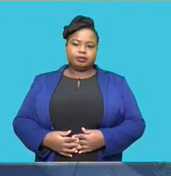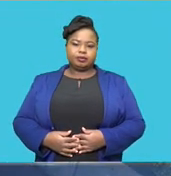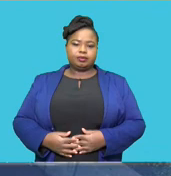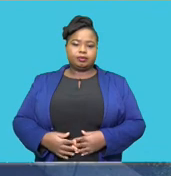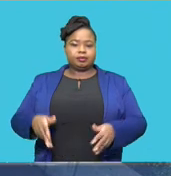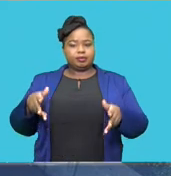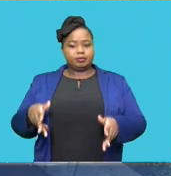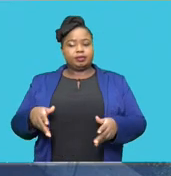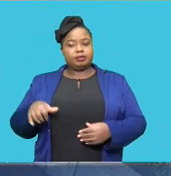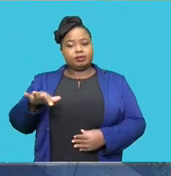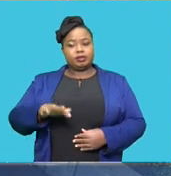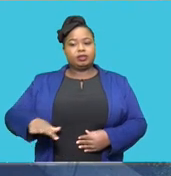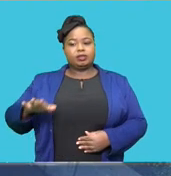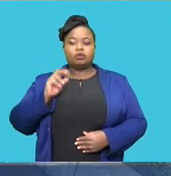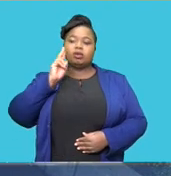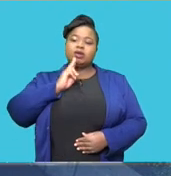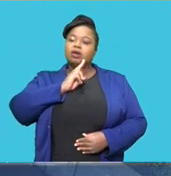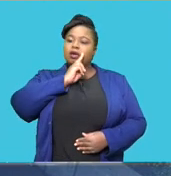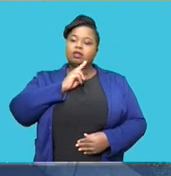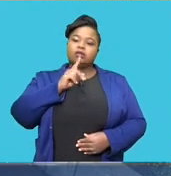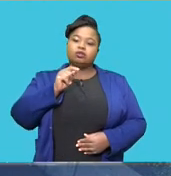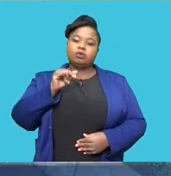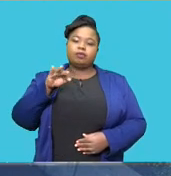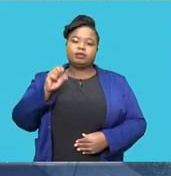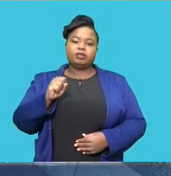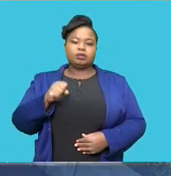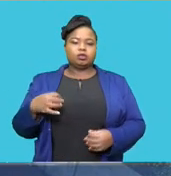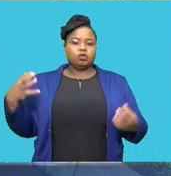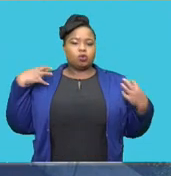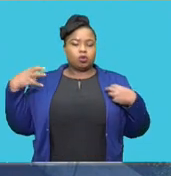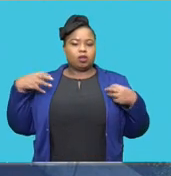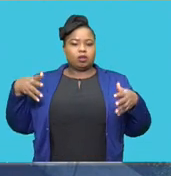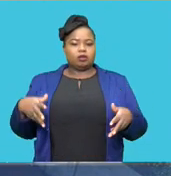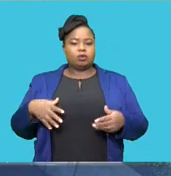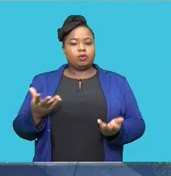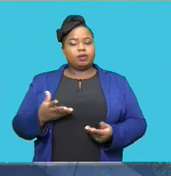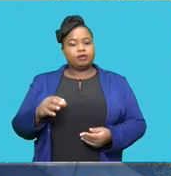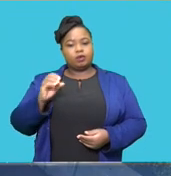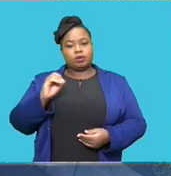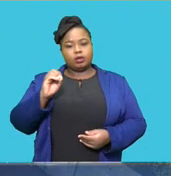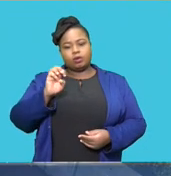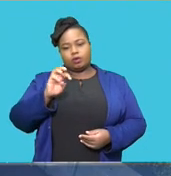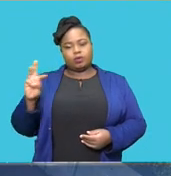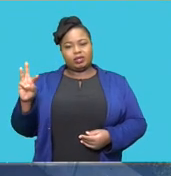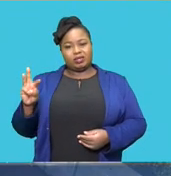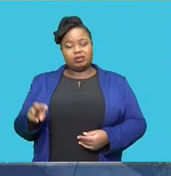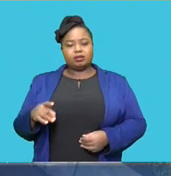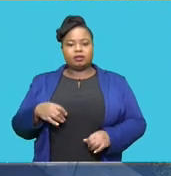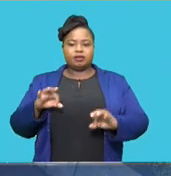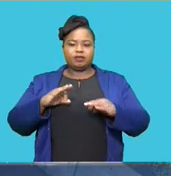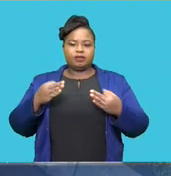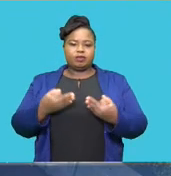Ndilapha ke ngoku kwindawo ebizwa yiUncle Tom's liholo lasekuhlaleni elizinze kwindawo yaseOrlando West apho kudibene khona